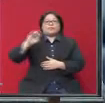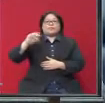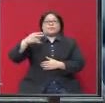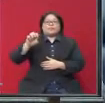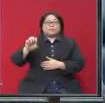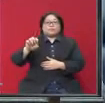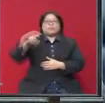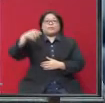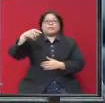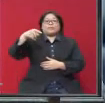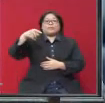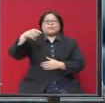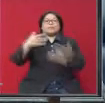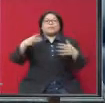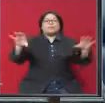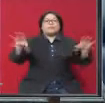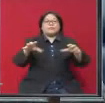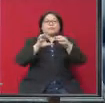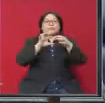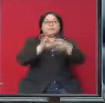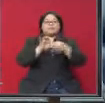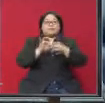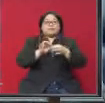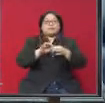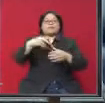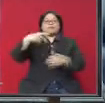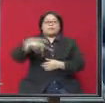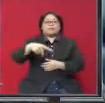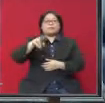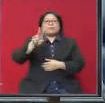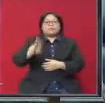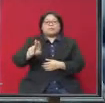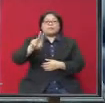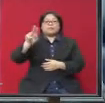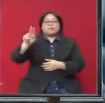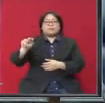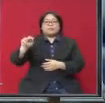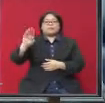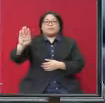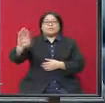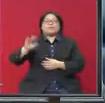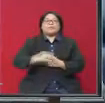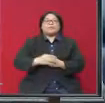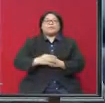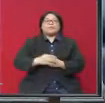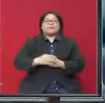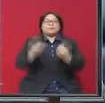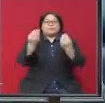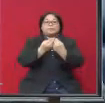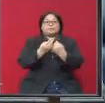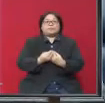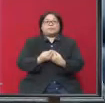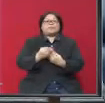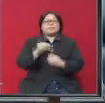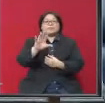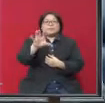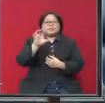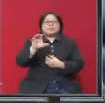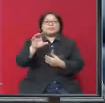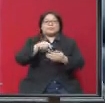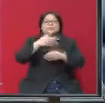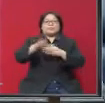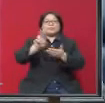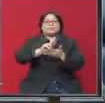Hye twinbee telah dilaksanakan dengan kerjasama perbadanan Usahawan nasional berhad ataupun B seramai 500